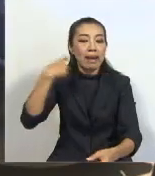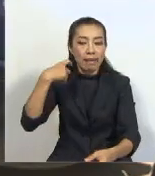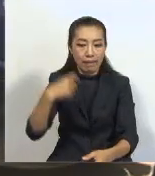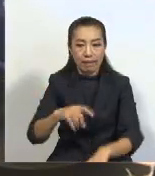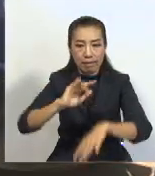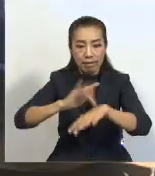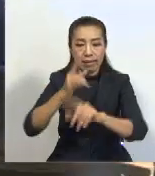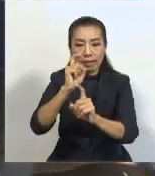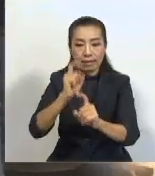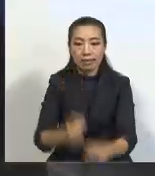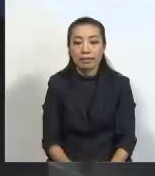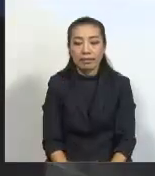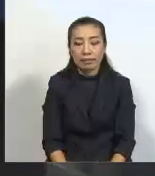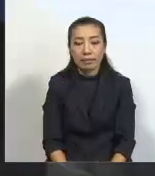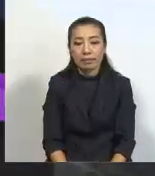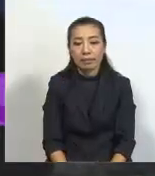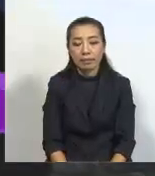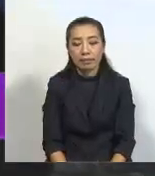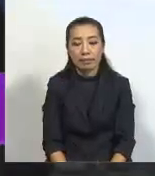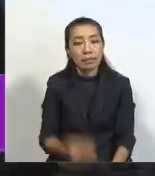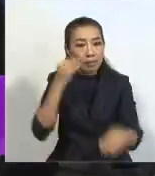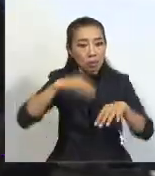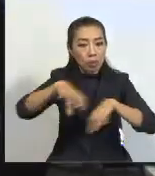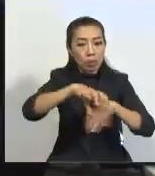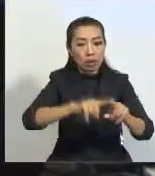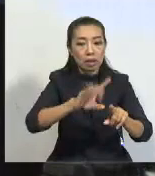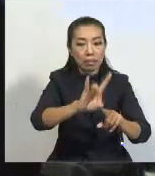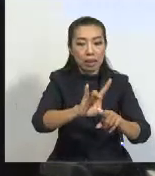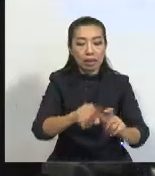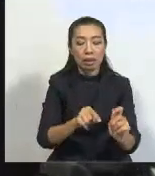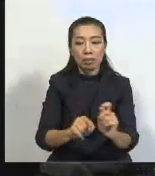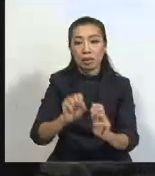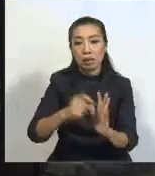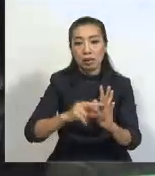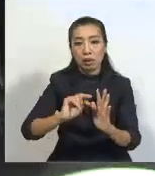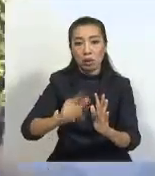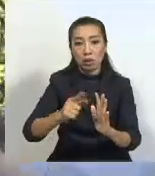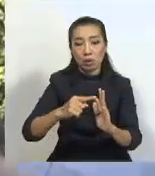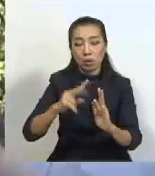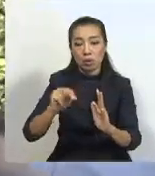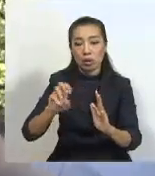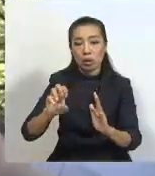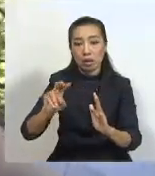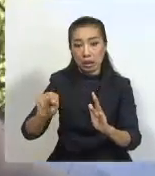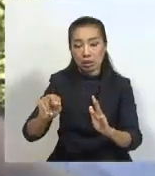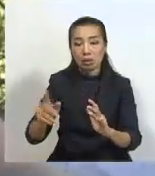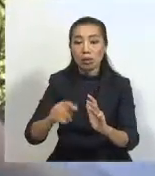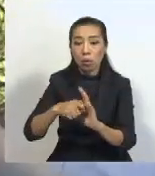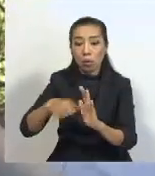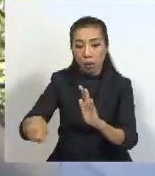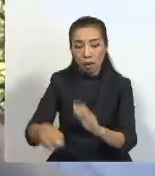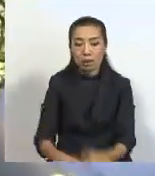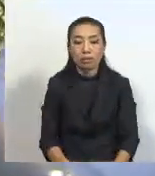ส่วนที่ฝายทำนบกุดโคลนพื้นที่หมู่8ตำบลโค้งยางอำเภอสูงเนินจังหวัดนครราชสีมาค่ะนายวิเ